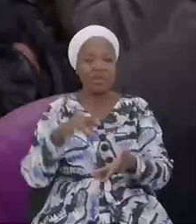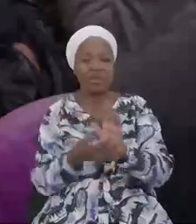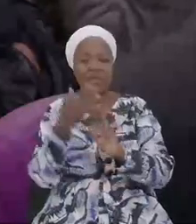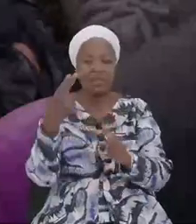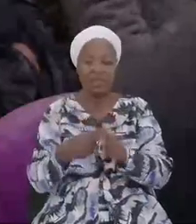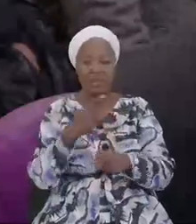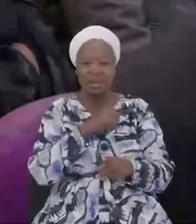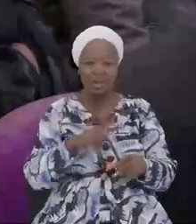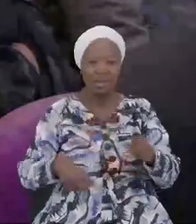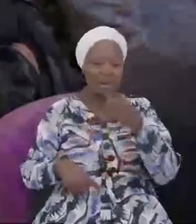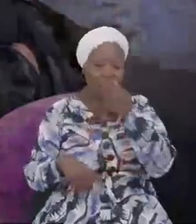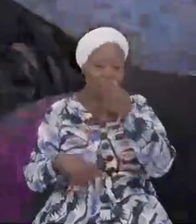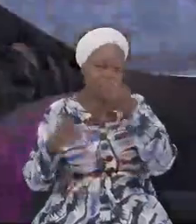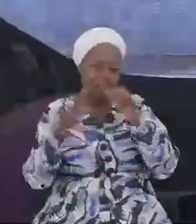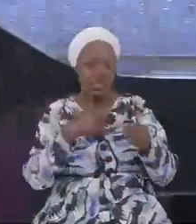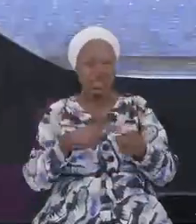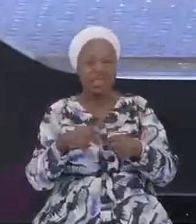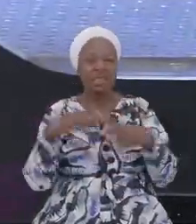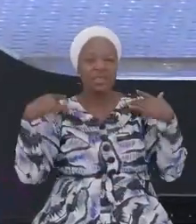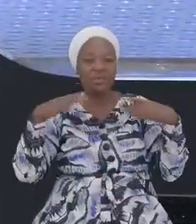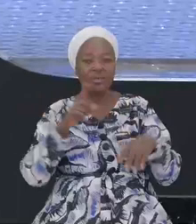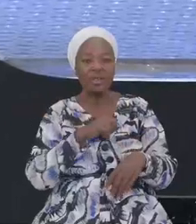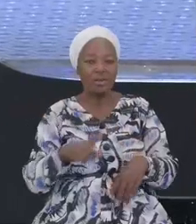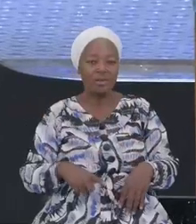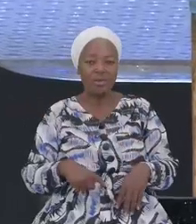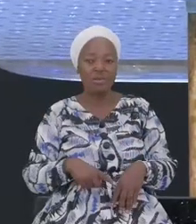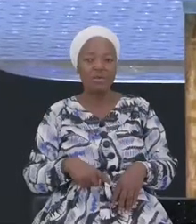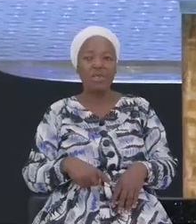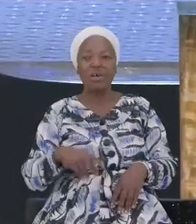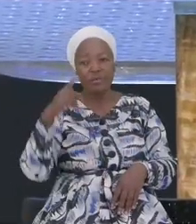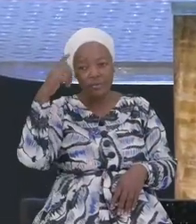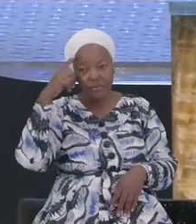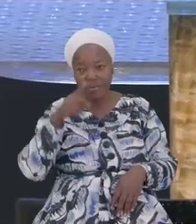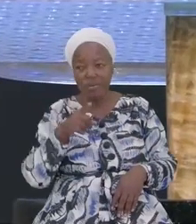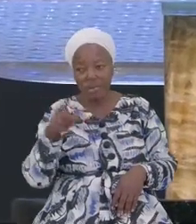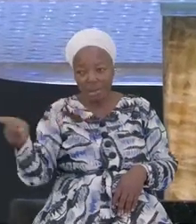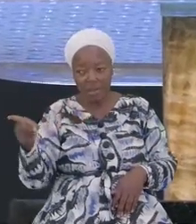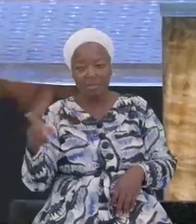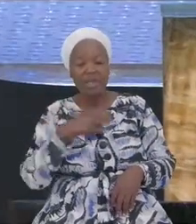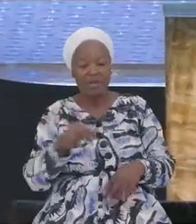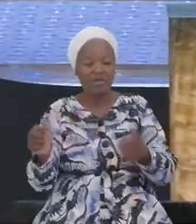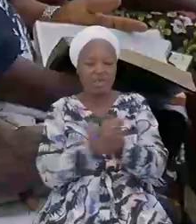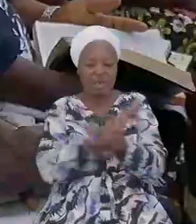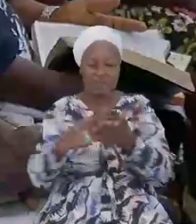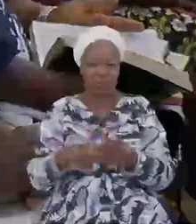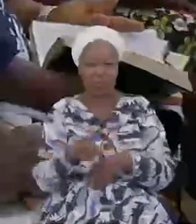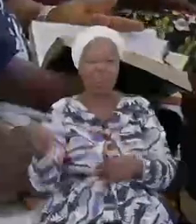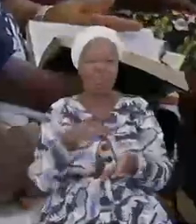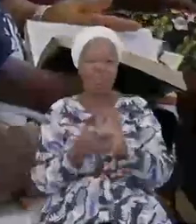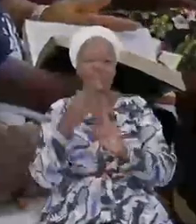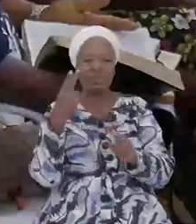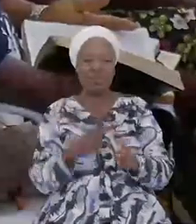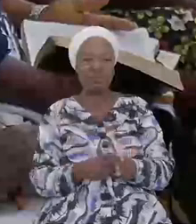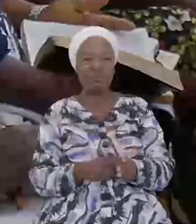L'ange de l'Éternel est toujours là. Pour eux, il va agir, opérer de manière destructive pour tes ennemis.